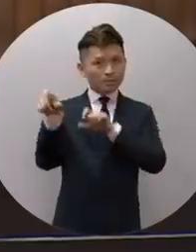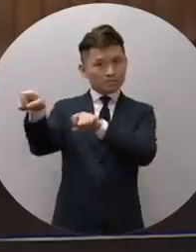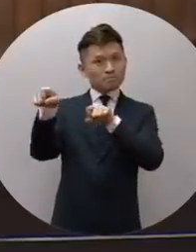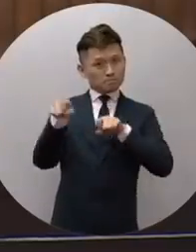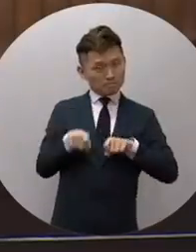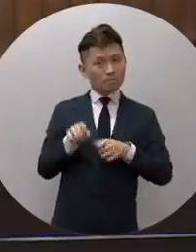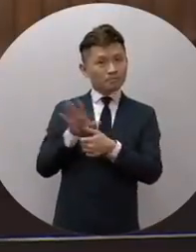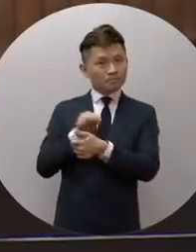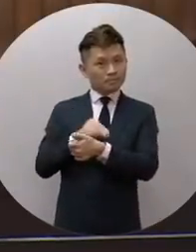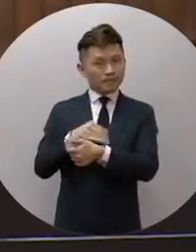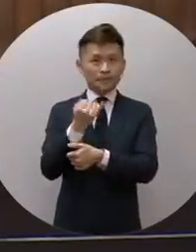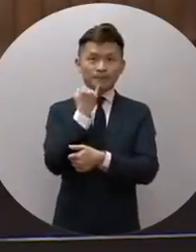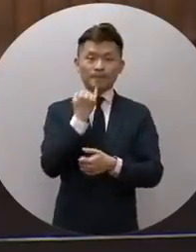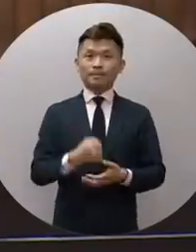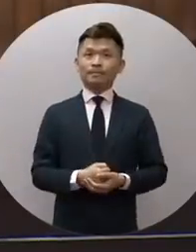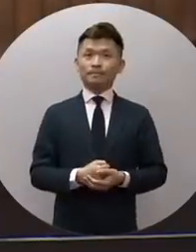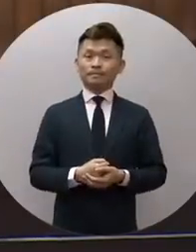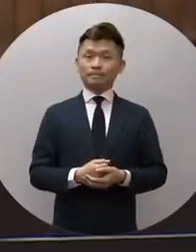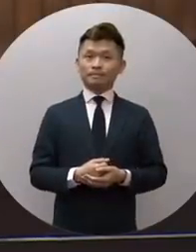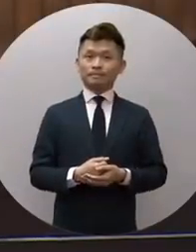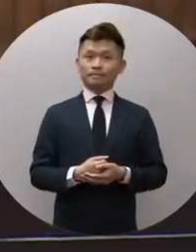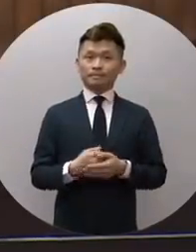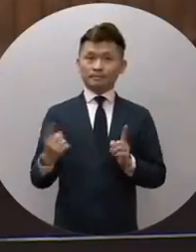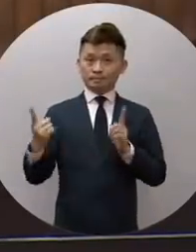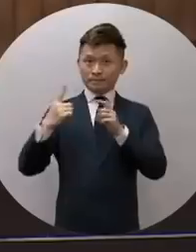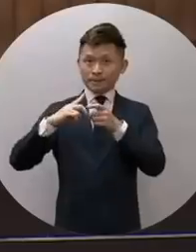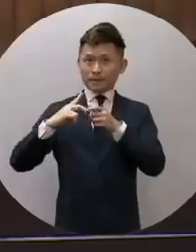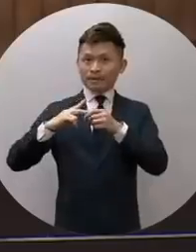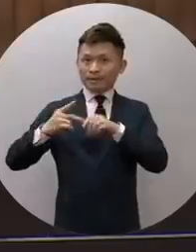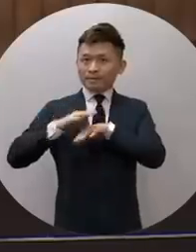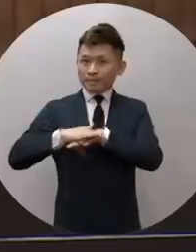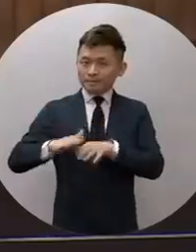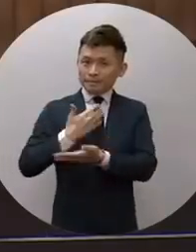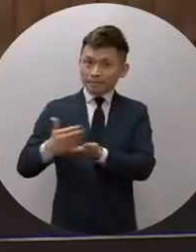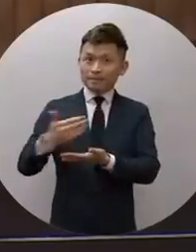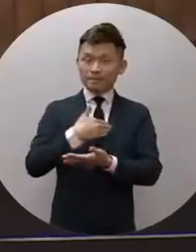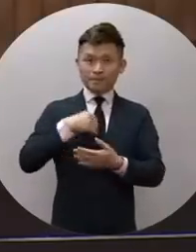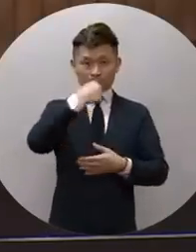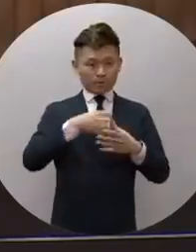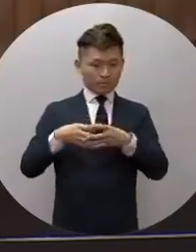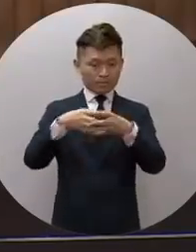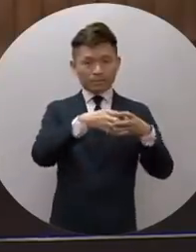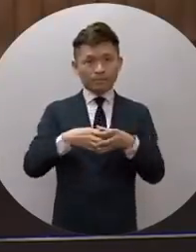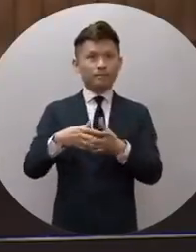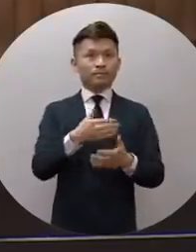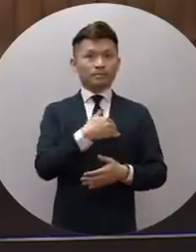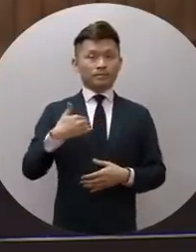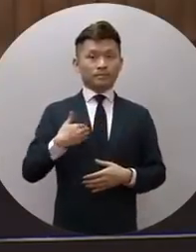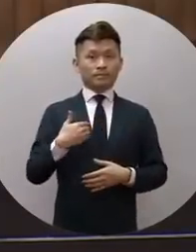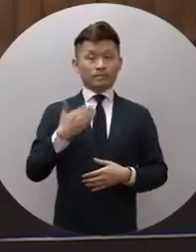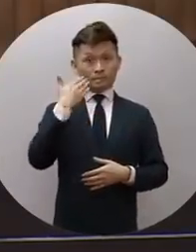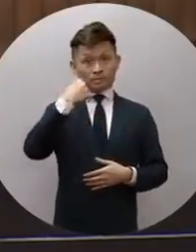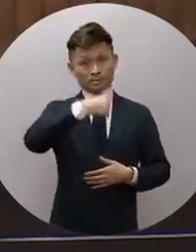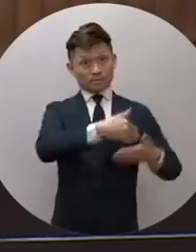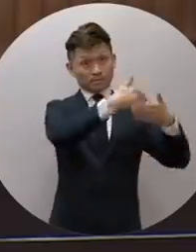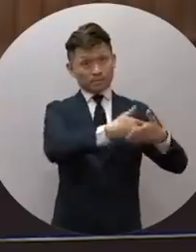一条明路。只有和解的朝野，才有团结的台湾；只有和解的两